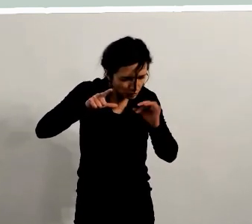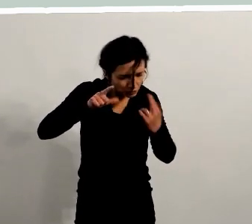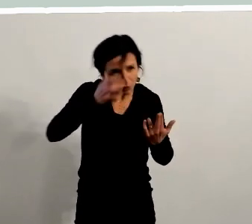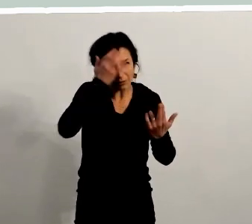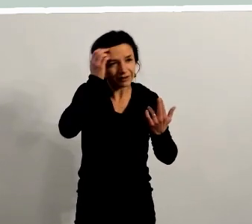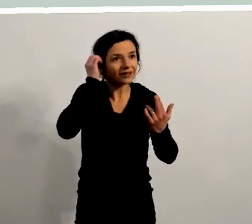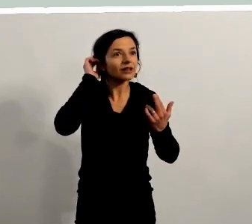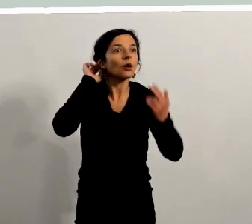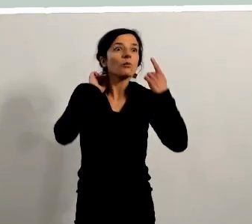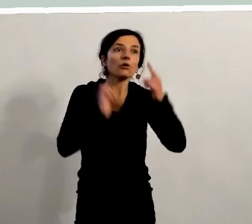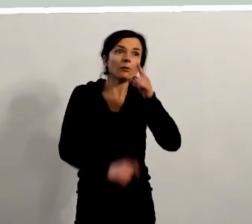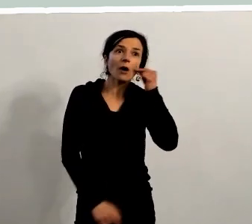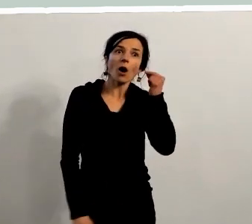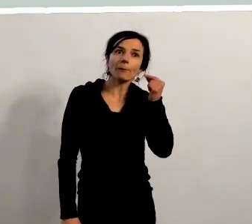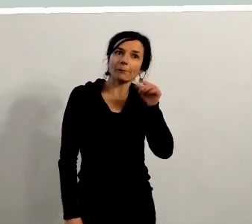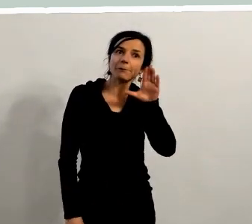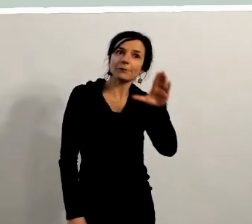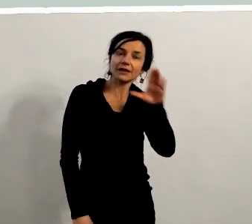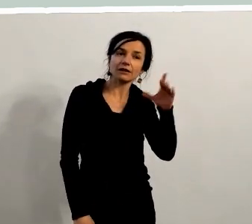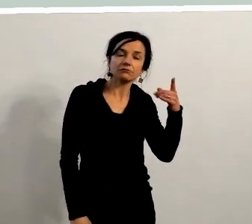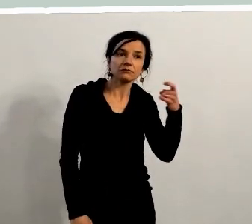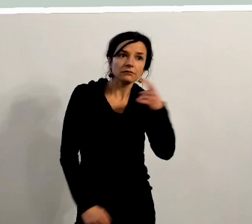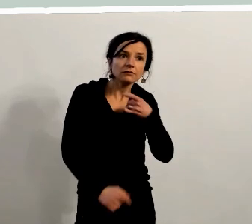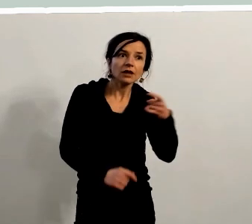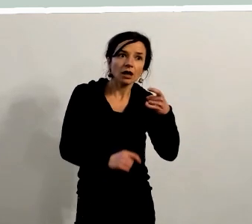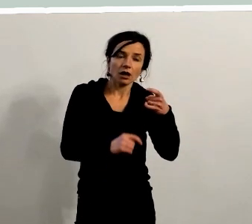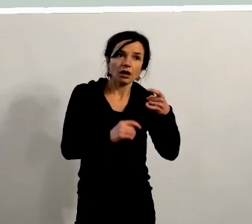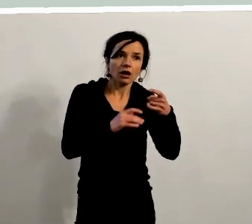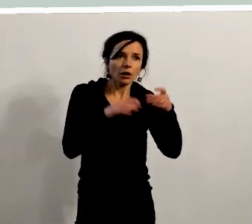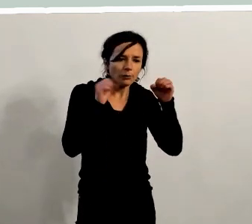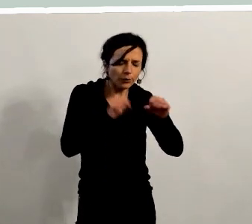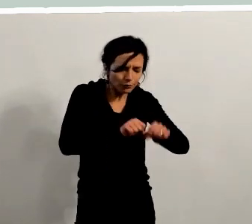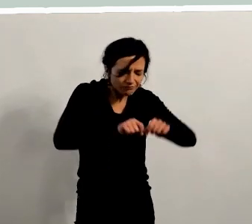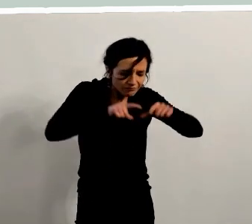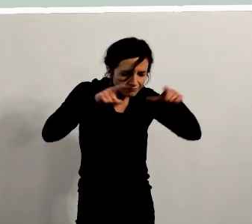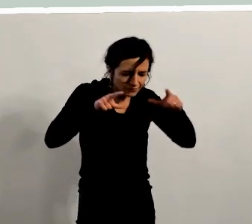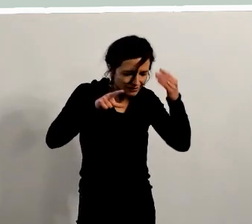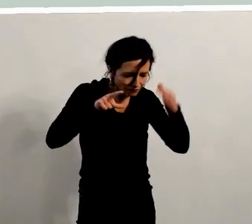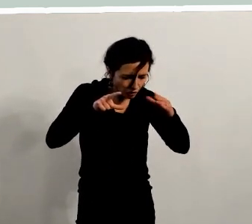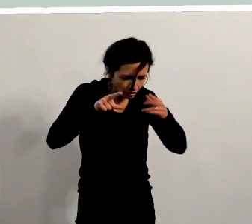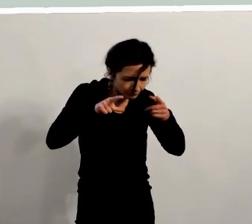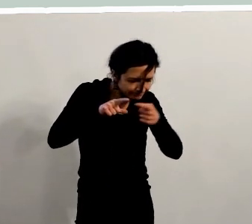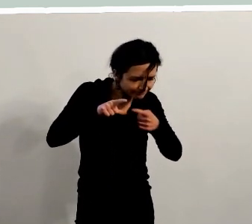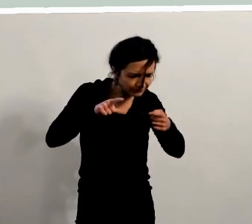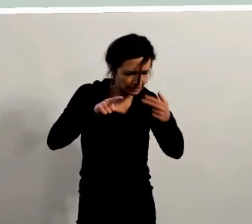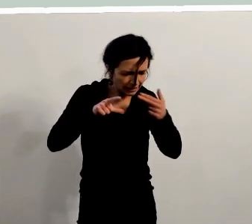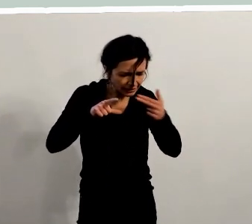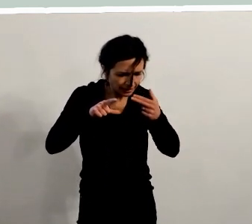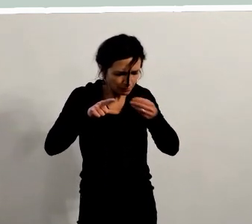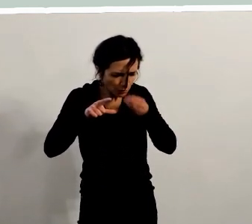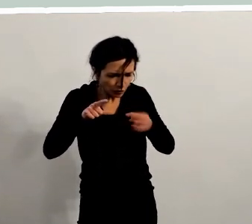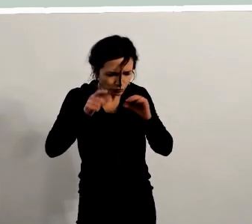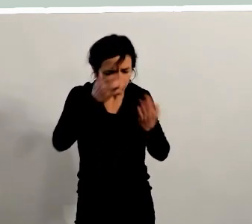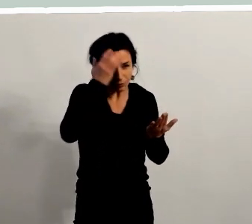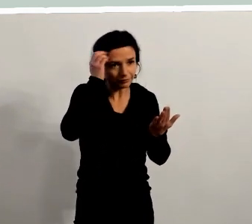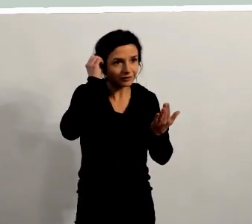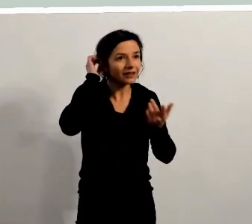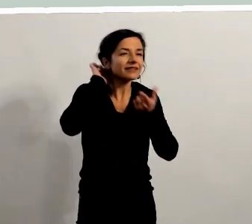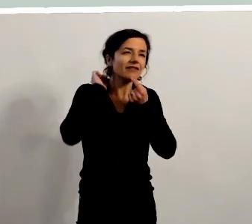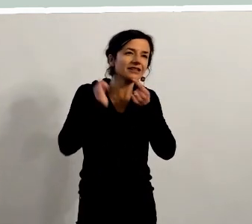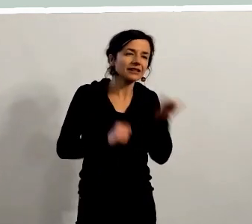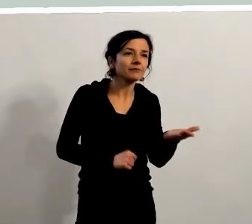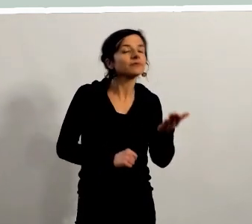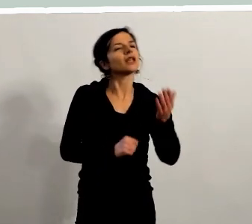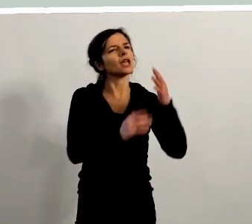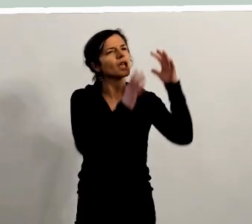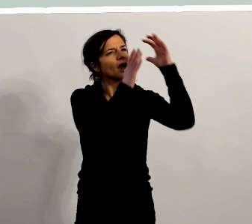beaucoup plus facile, même dans le temps, sur la qualité des spermatozoïdes. Et je vous montre, à titre indicatif, un